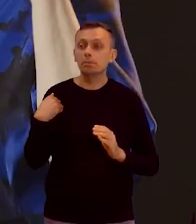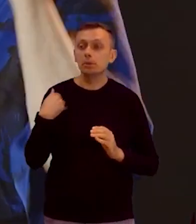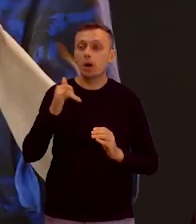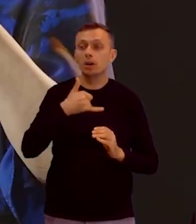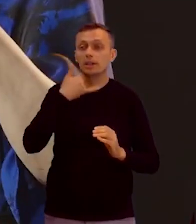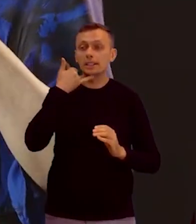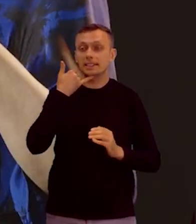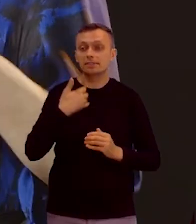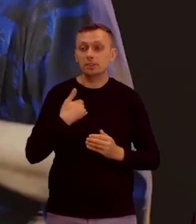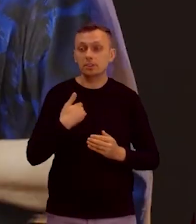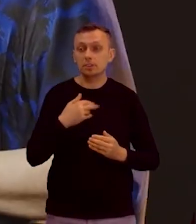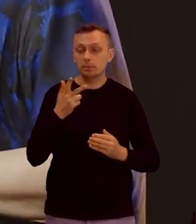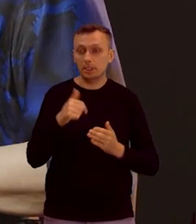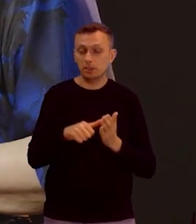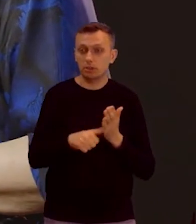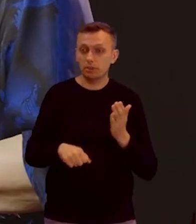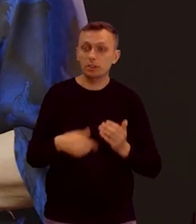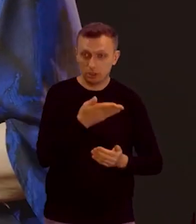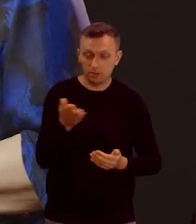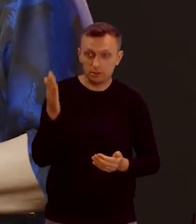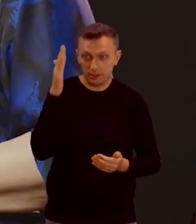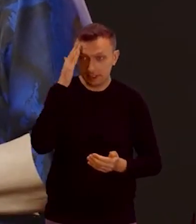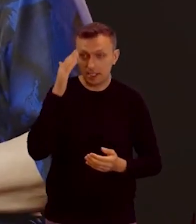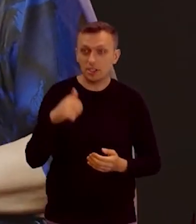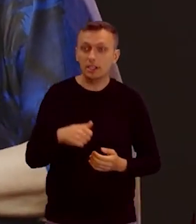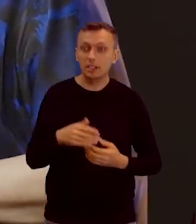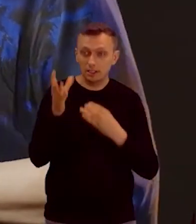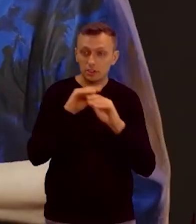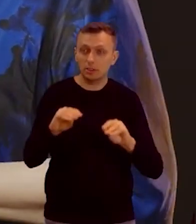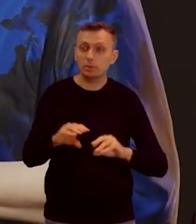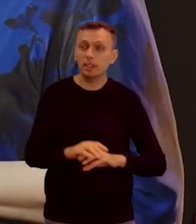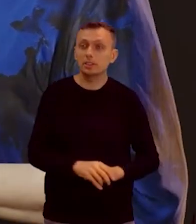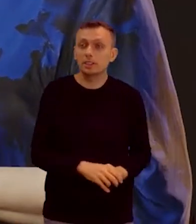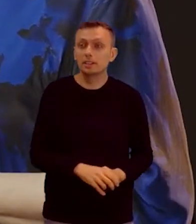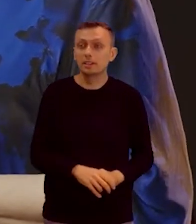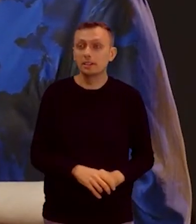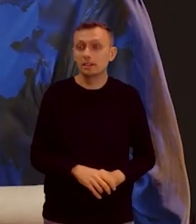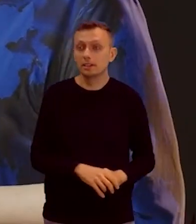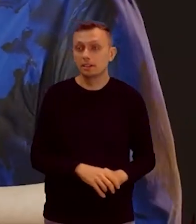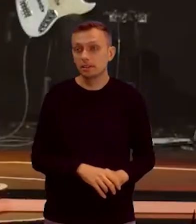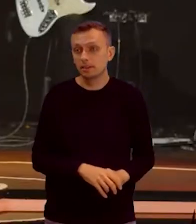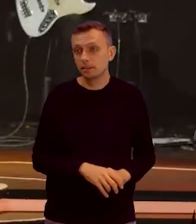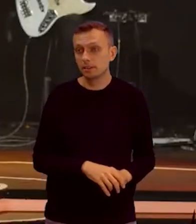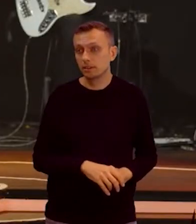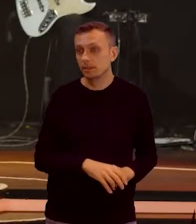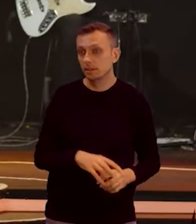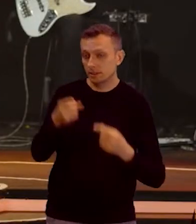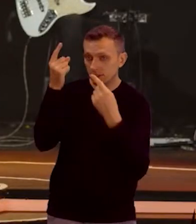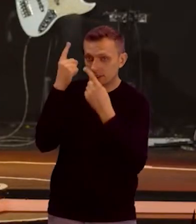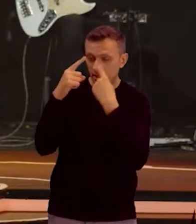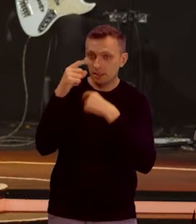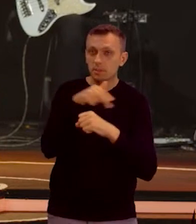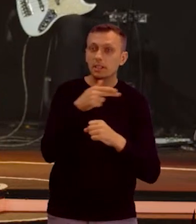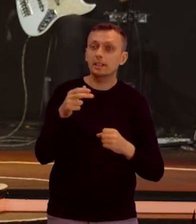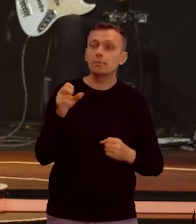Ktoś, kogo wy, myślę, dobrze znacie i szanujecie. Myślę teraz o kimś, kto nazywa się Janusz Jonasz Tołopiło.